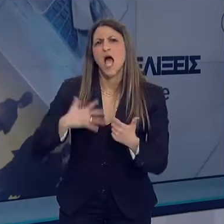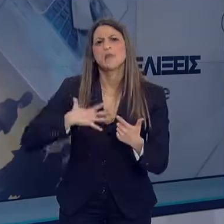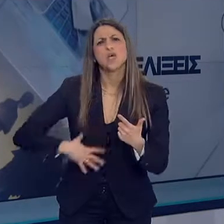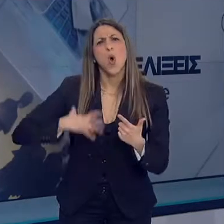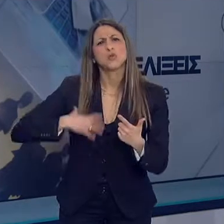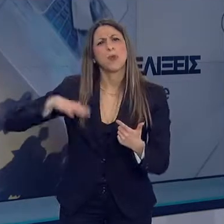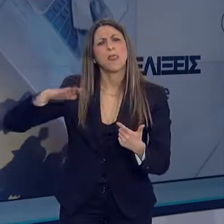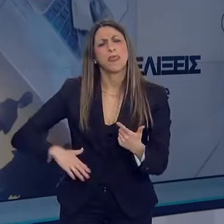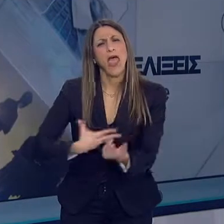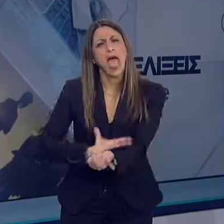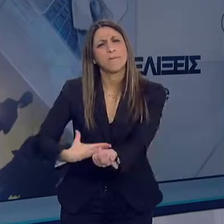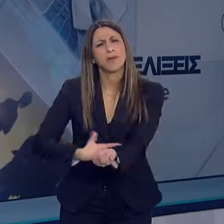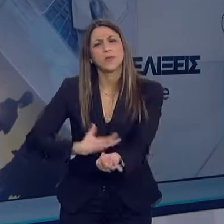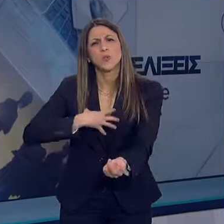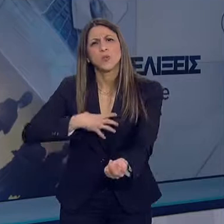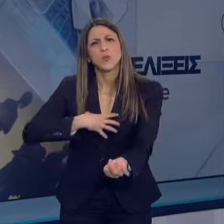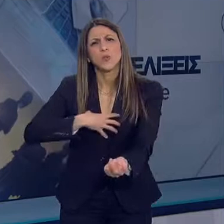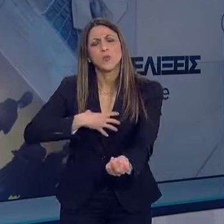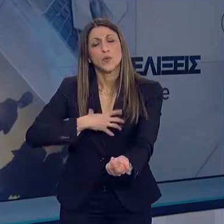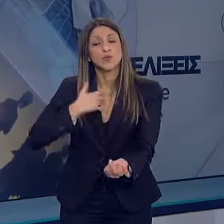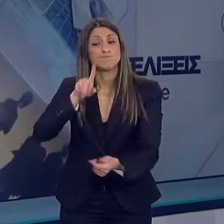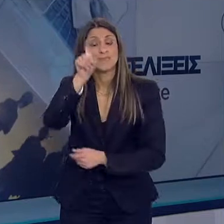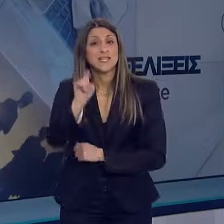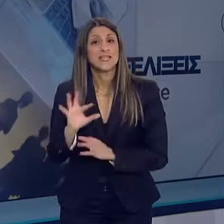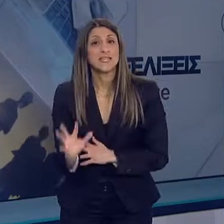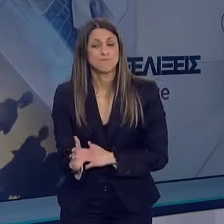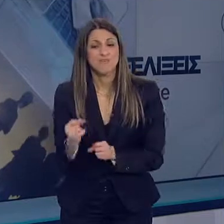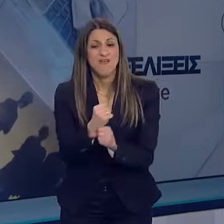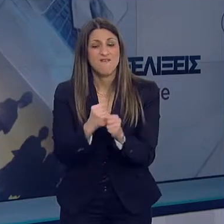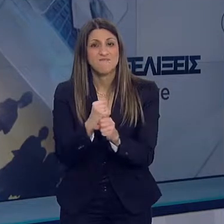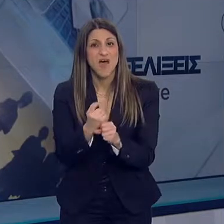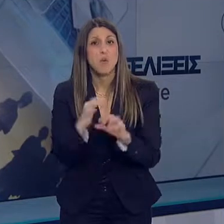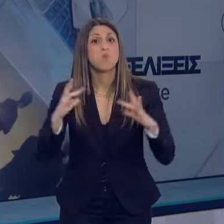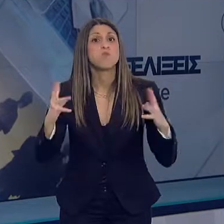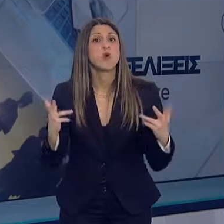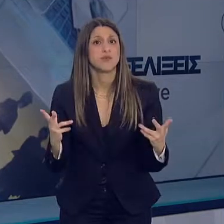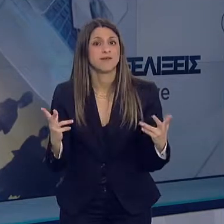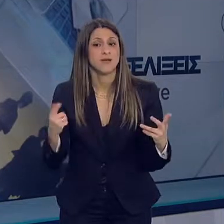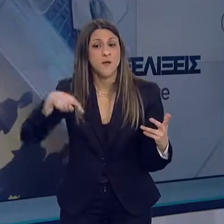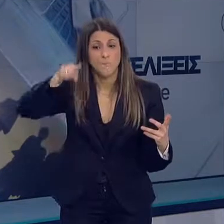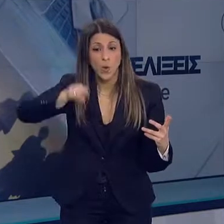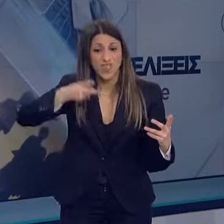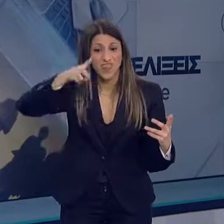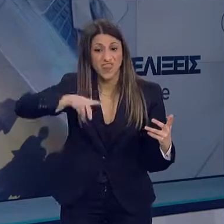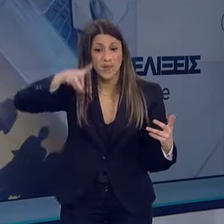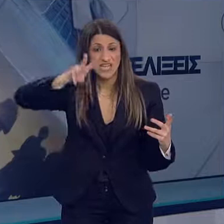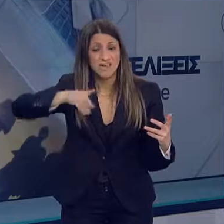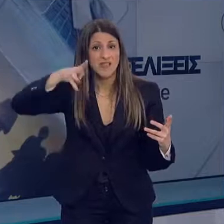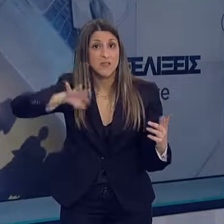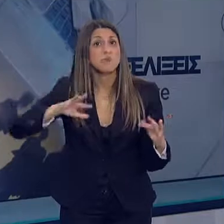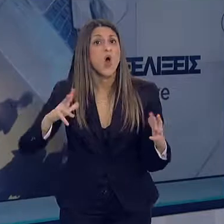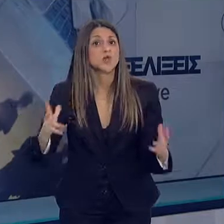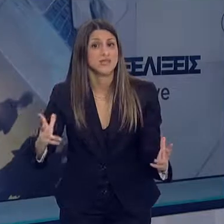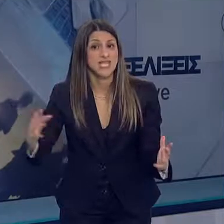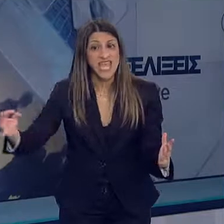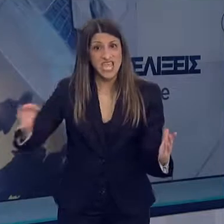αίμα. Ξέρετε, υπάρχει αυτή τη στιγμή το κρίσιμο ερώτημα του πότε παίρνει κανείς θεραπεία και αν μπορεί να προλάβει τον ιό πριν